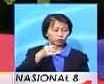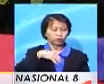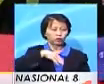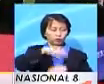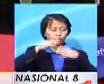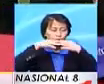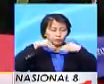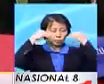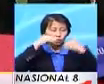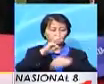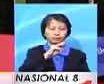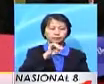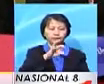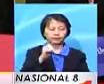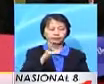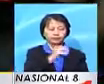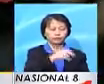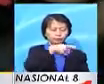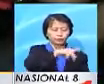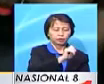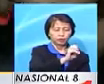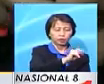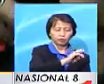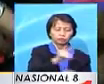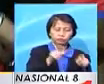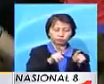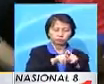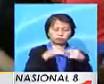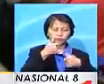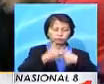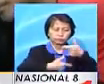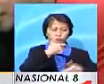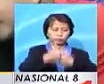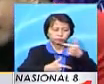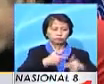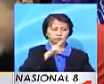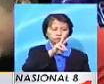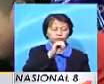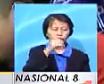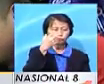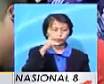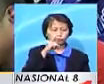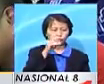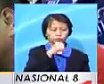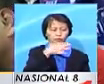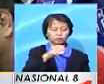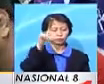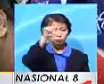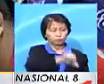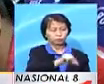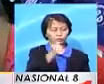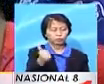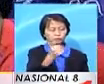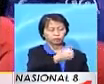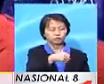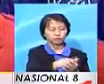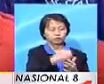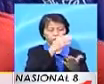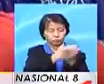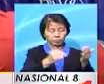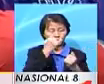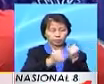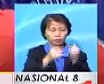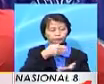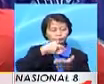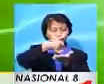menceriakan, MIFA dan PKNPFC sama-sama layak beraksi di Liga Perdana 2017 selepas menewaskan lawan masing-masing dalam aksi separuh akhir